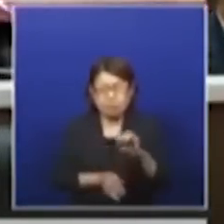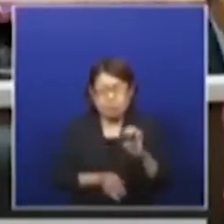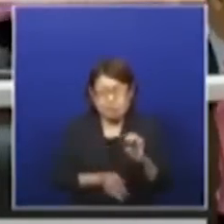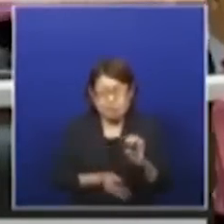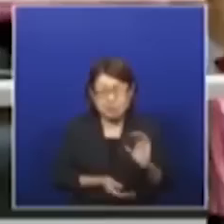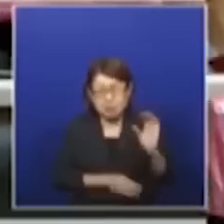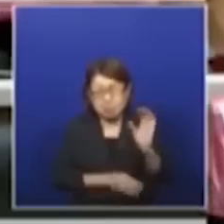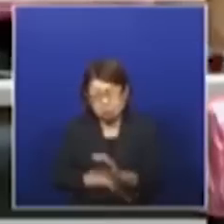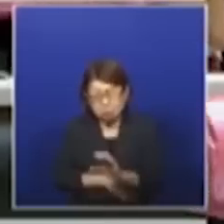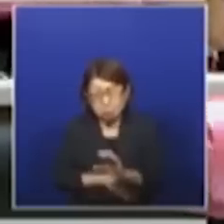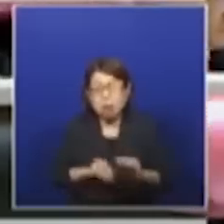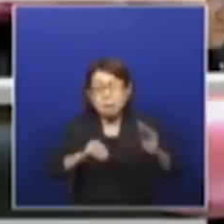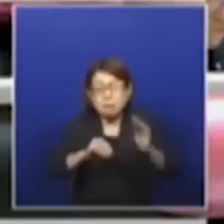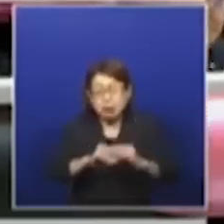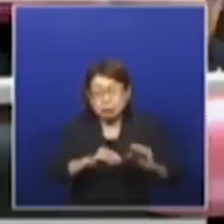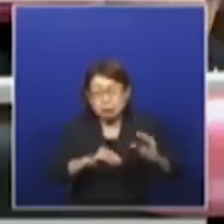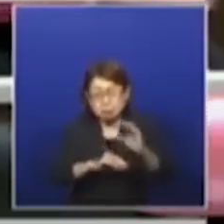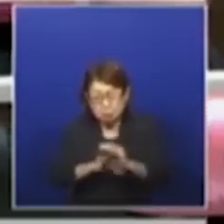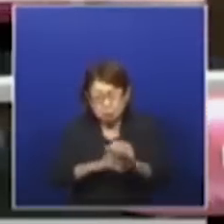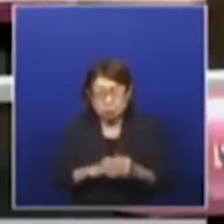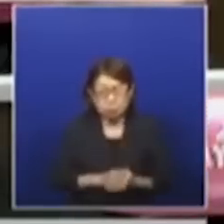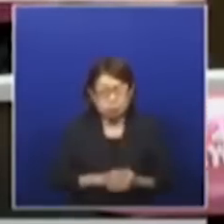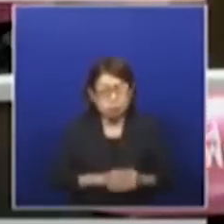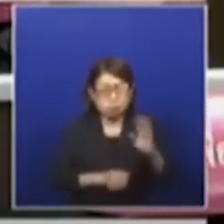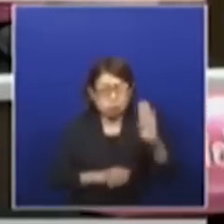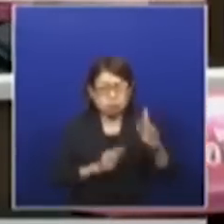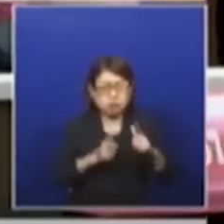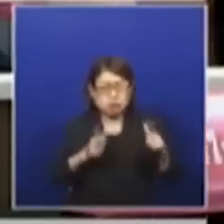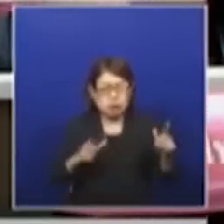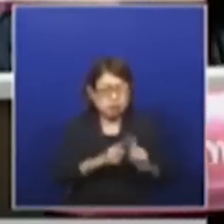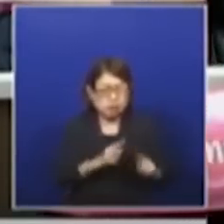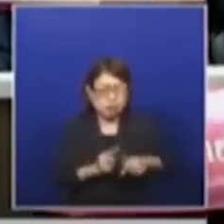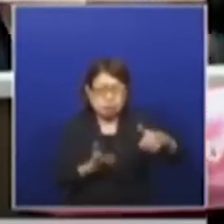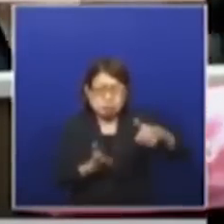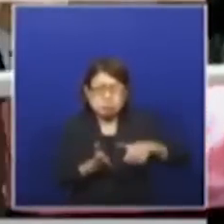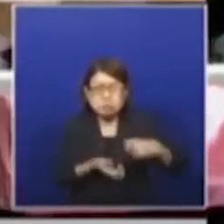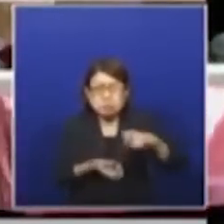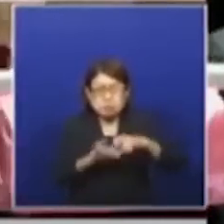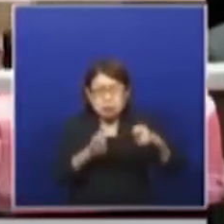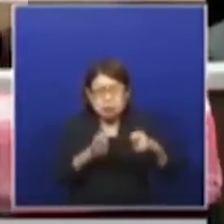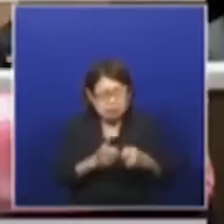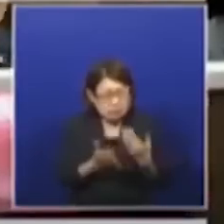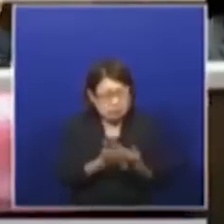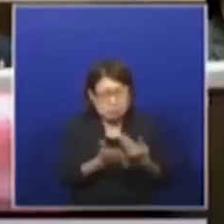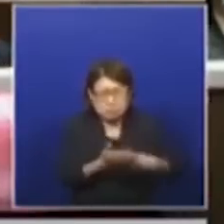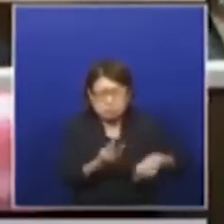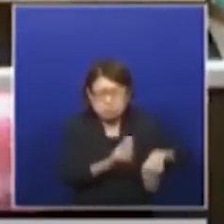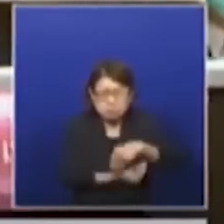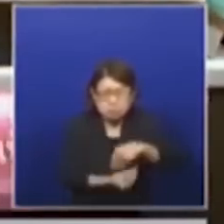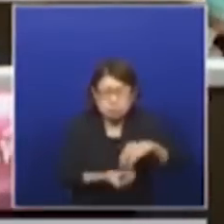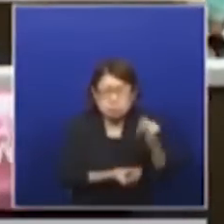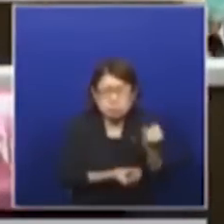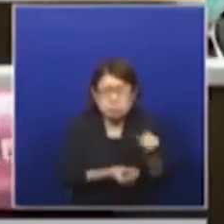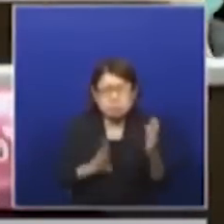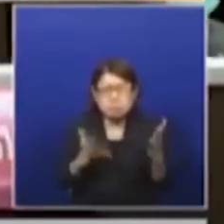ยันแล้วว่าจะไม่ผิดชำระหนี้และเสถียรภาพการเงินตรงนี้ก็ไม่ได้เสียไปครับ